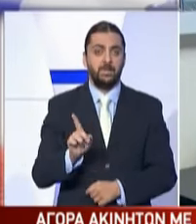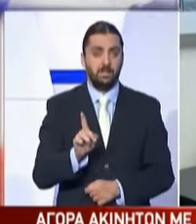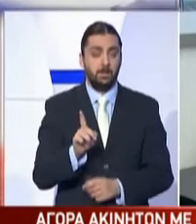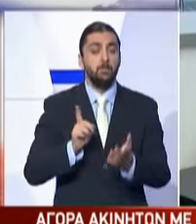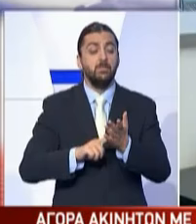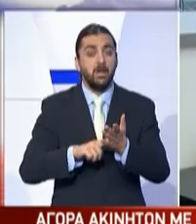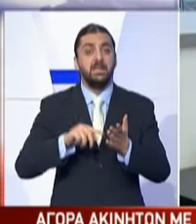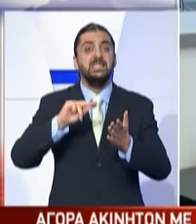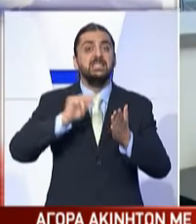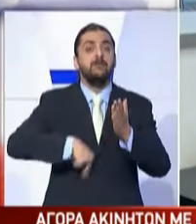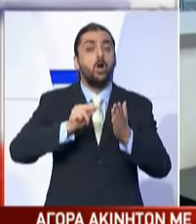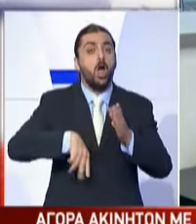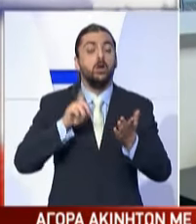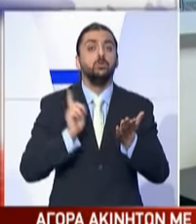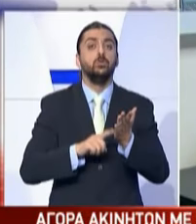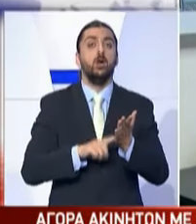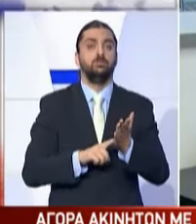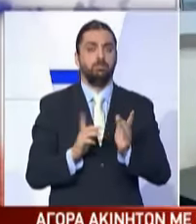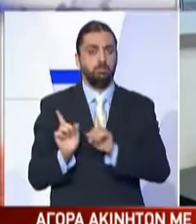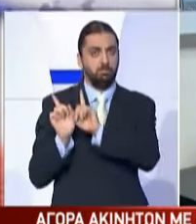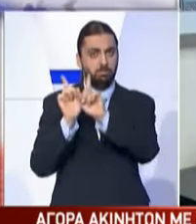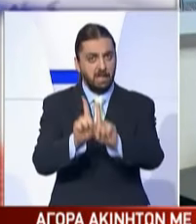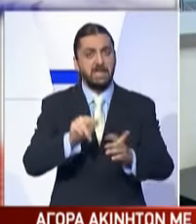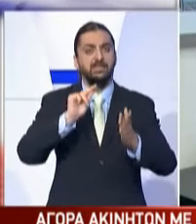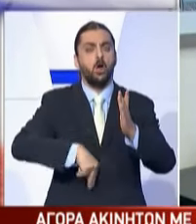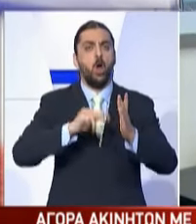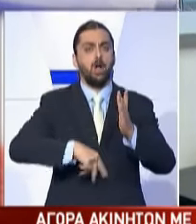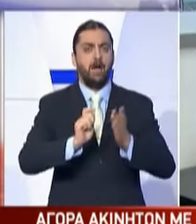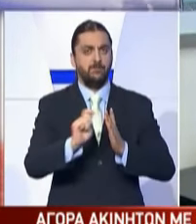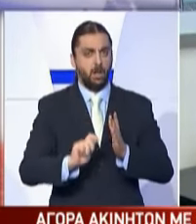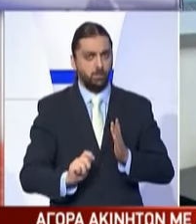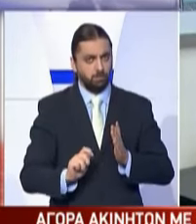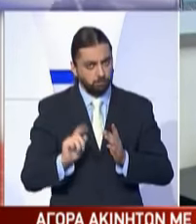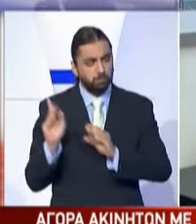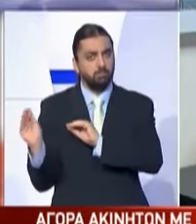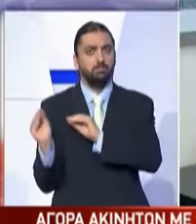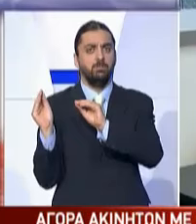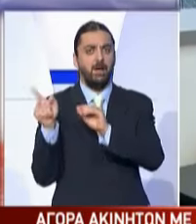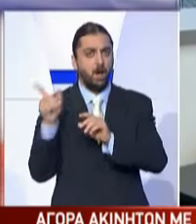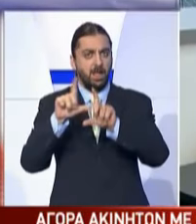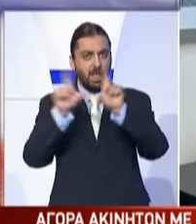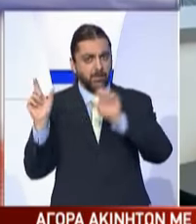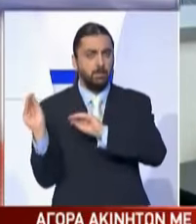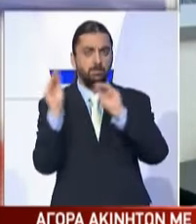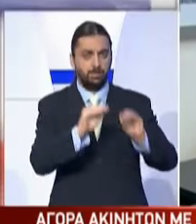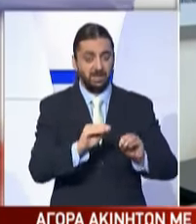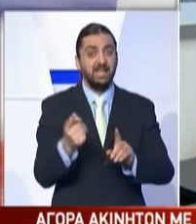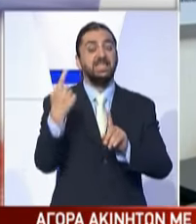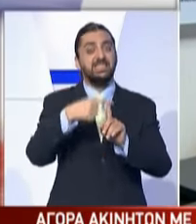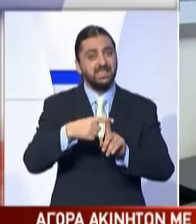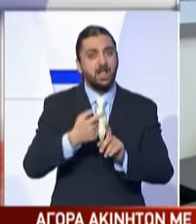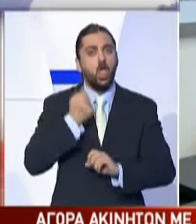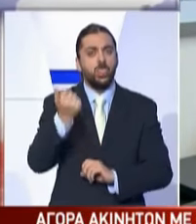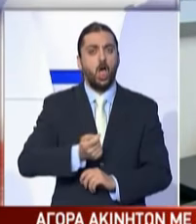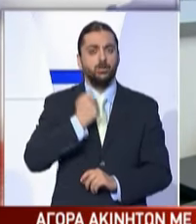συμβόλαιο. Σε συμβολιογράφο για τη μεταβίβαση του ακινήτου. Το δεύτερο είναι όλο αυτό το πλαίσιο των δόσεων. Καλό θα είναι